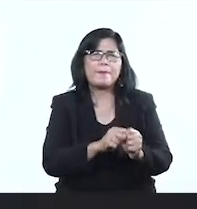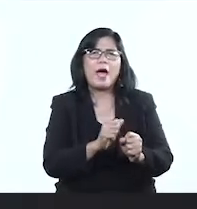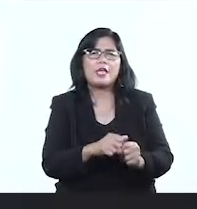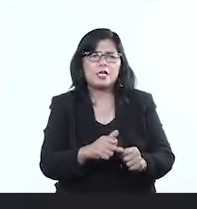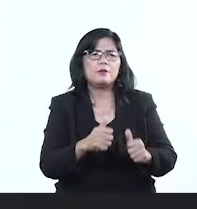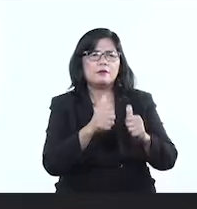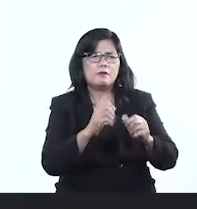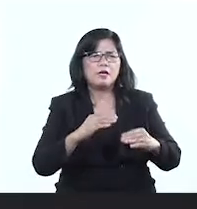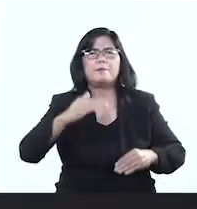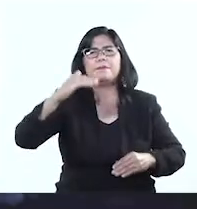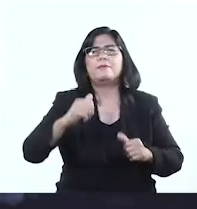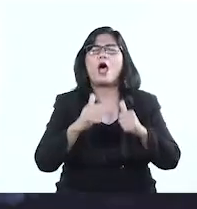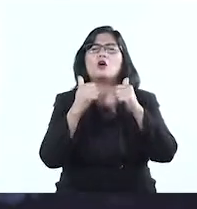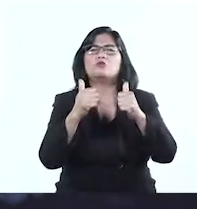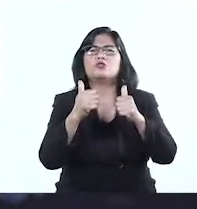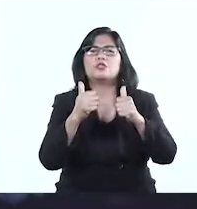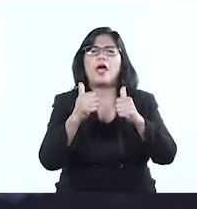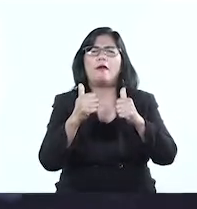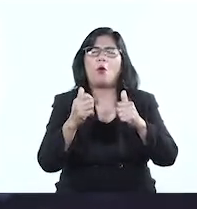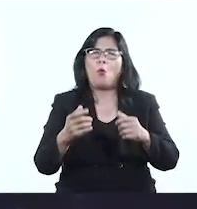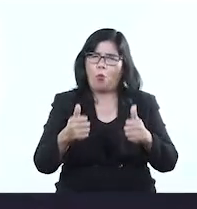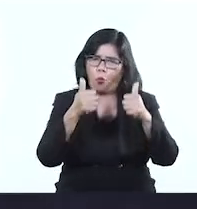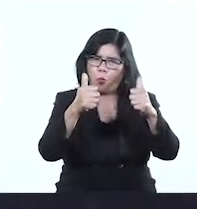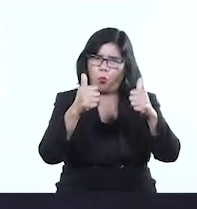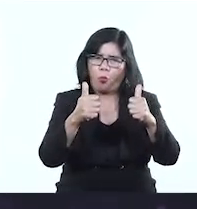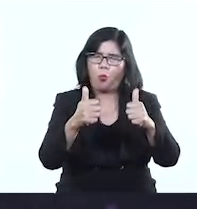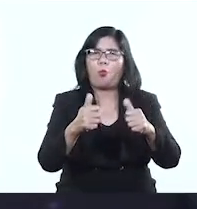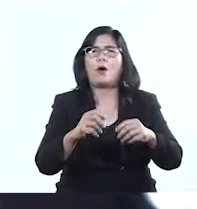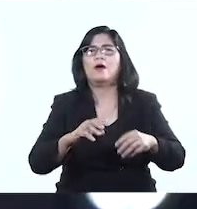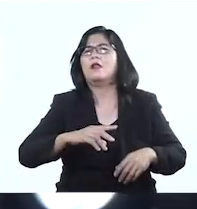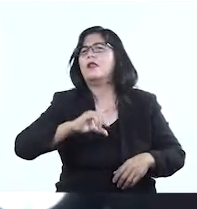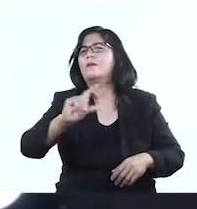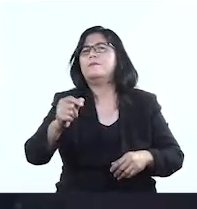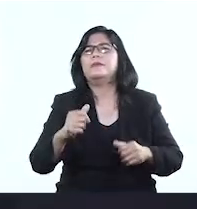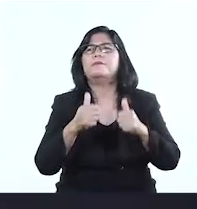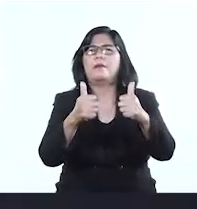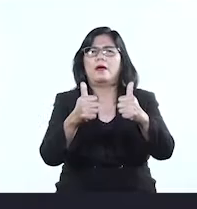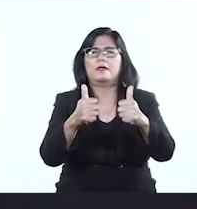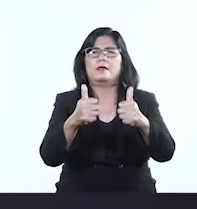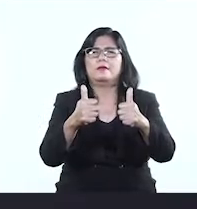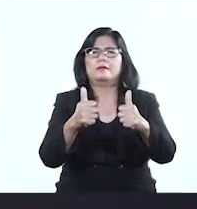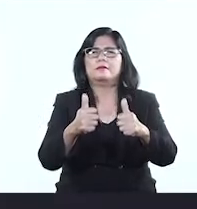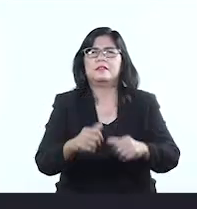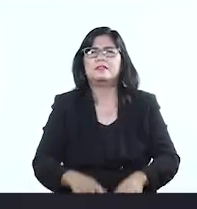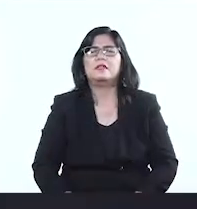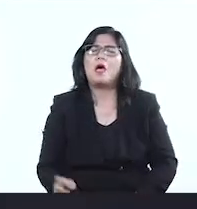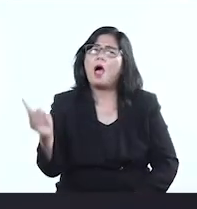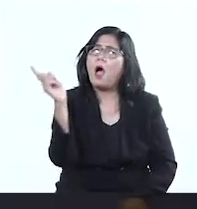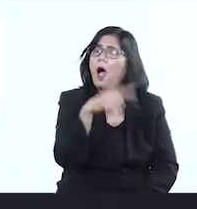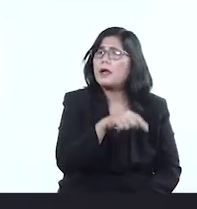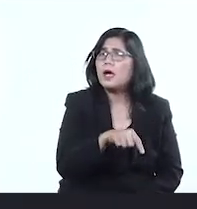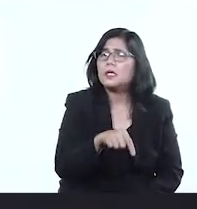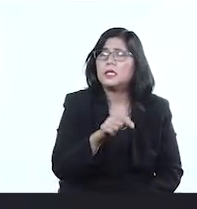baik uh Hai Jadi apa yang terjadi hari hari ini Hai